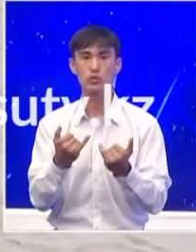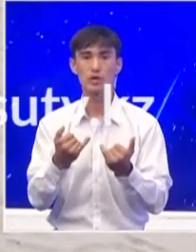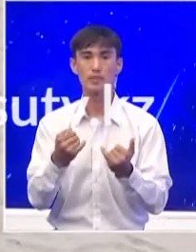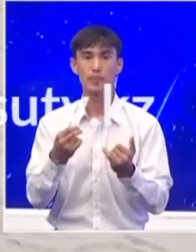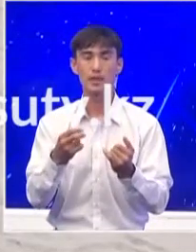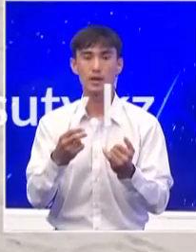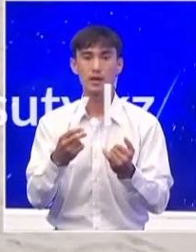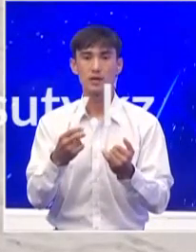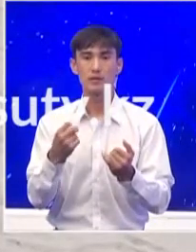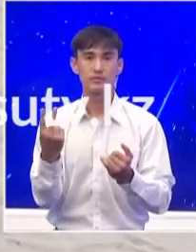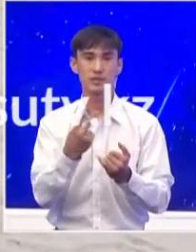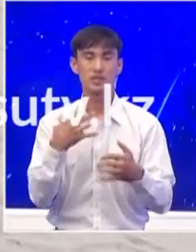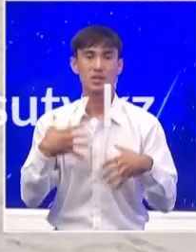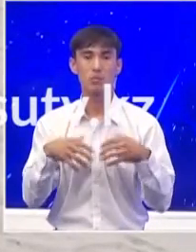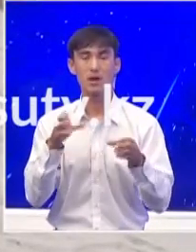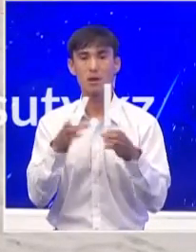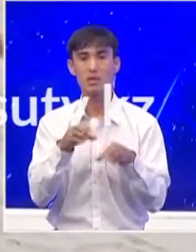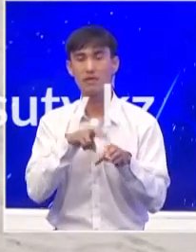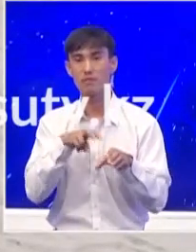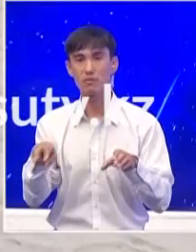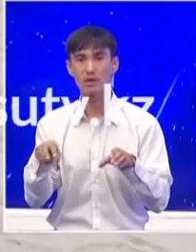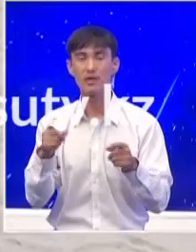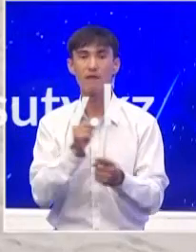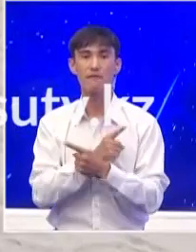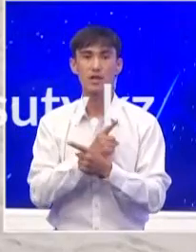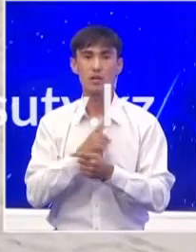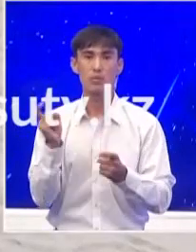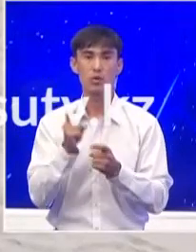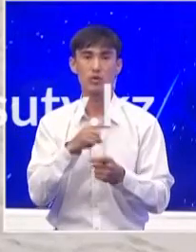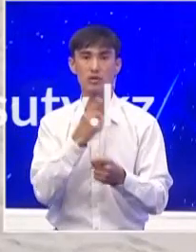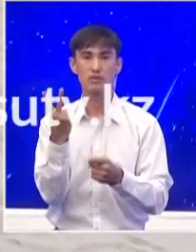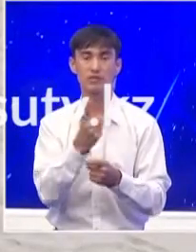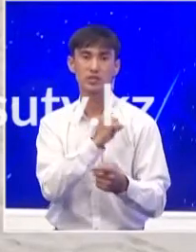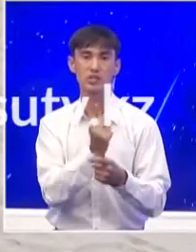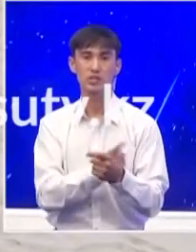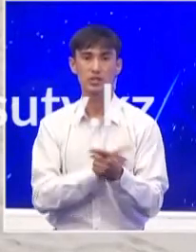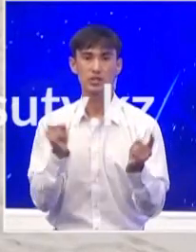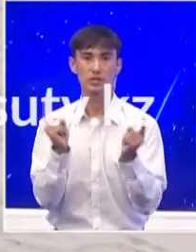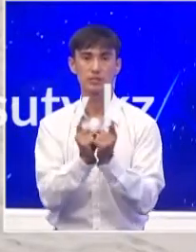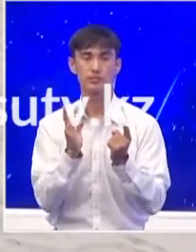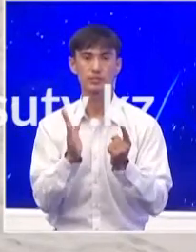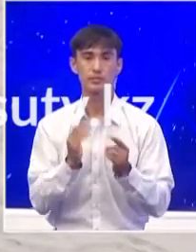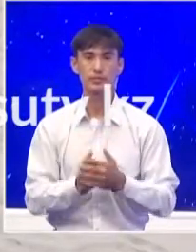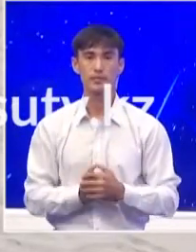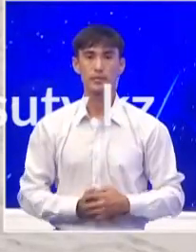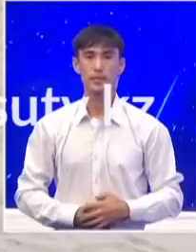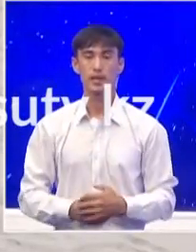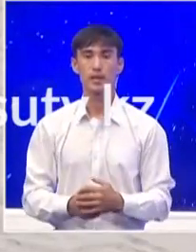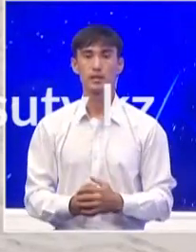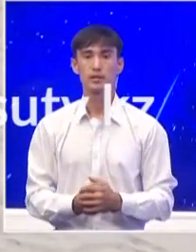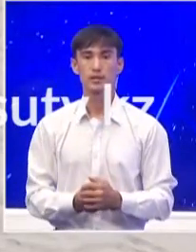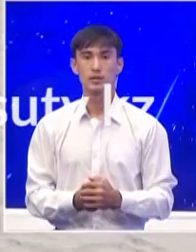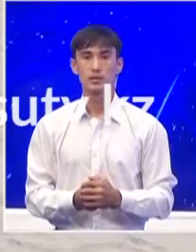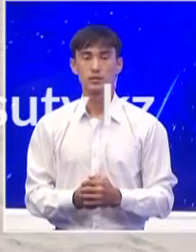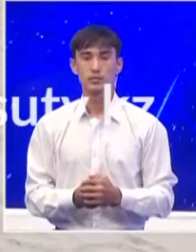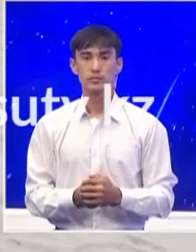бывают слабые команды и к финалу приходит уже более которые